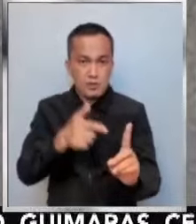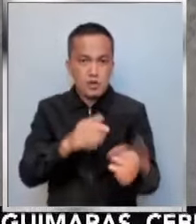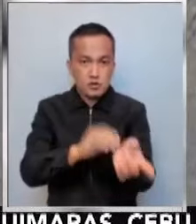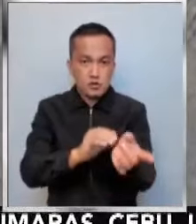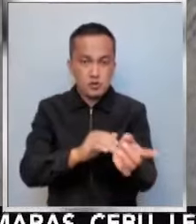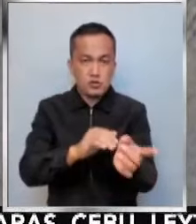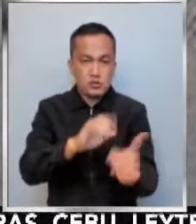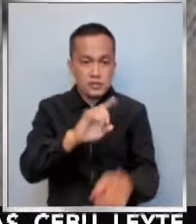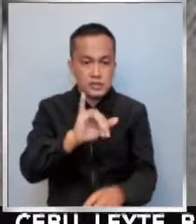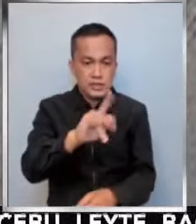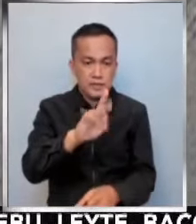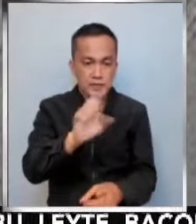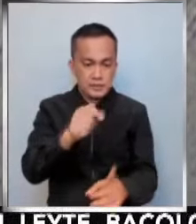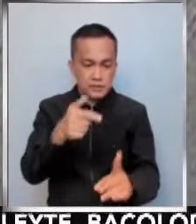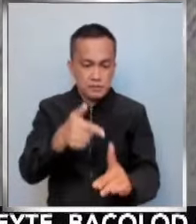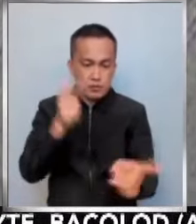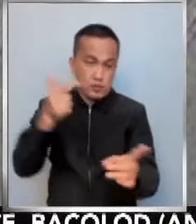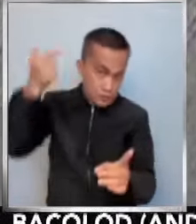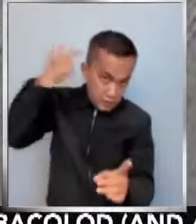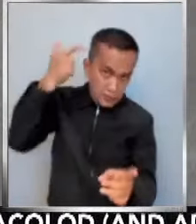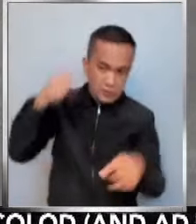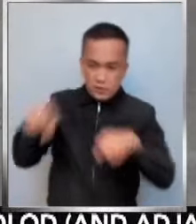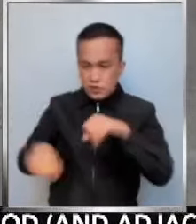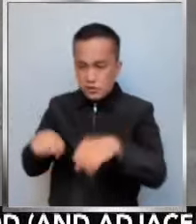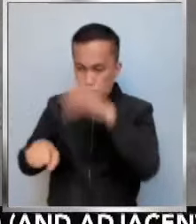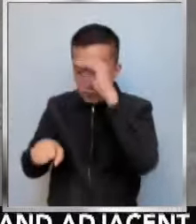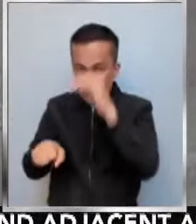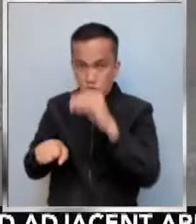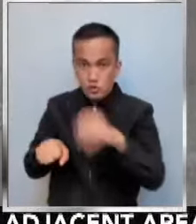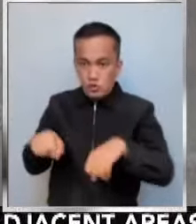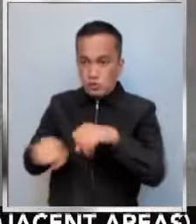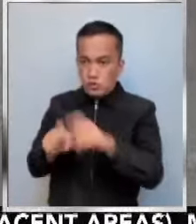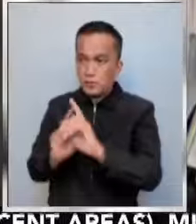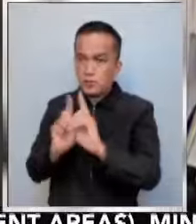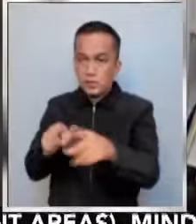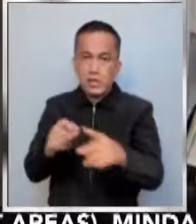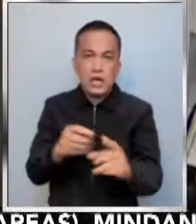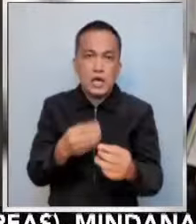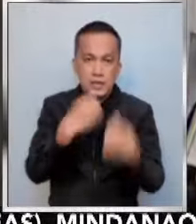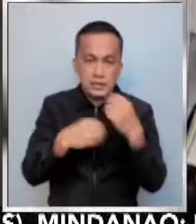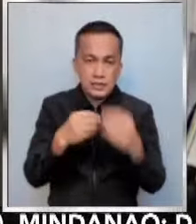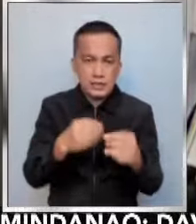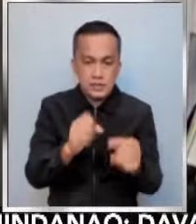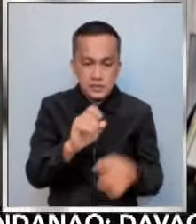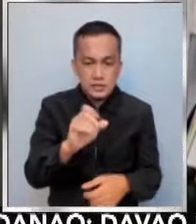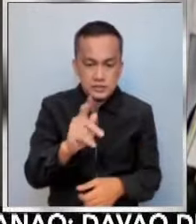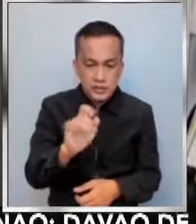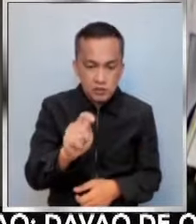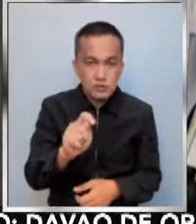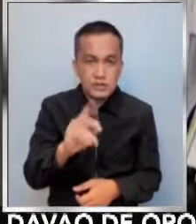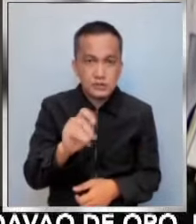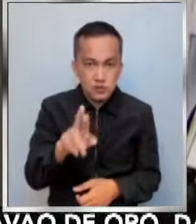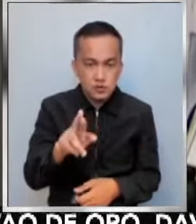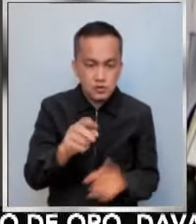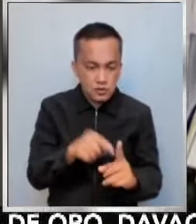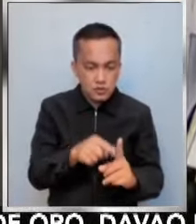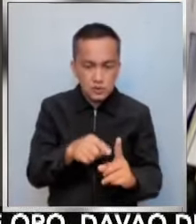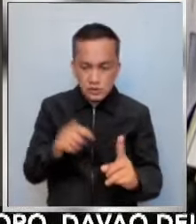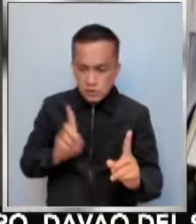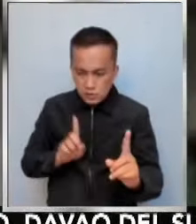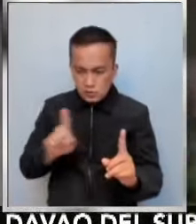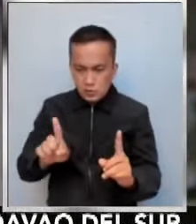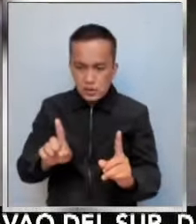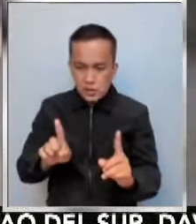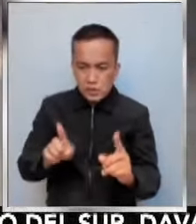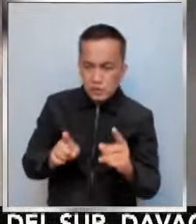sa ulo ng isang lalaki na kabisikleta habang papunta sa isang kainan sa Scout Castor. Sa kuhang ito makikita ang gunman na iniwan ng bisikleta